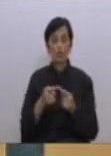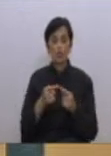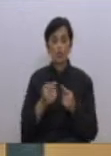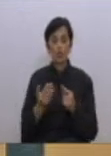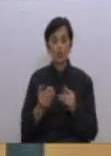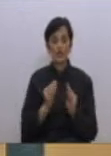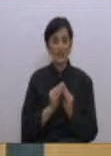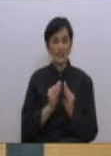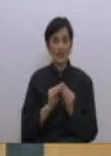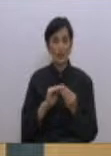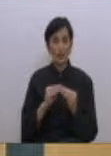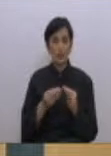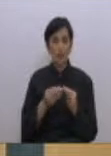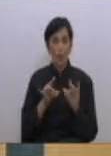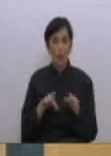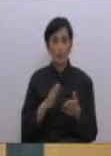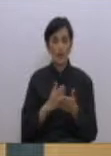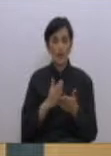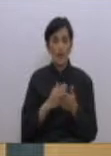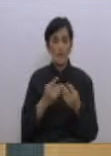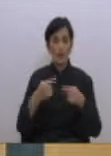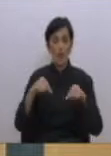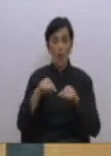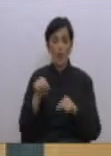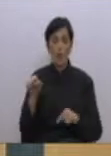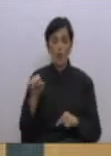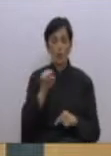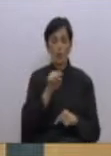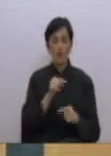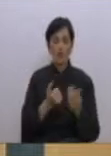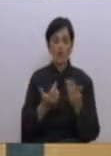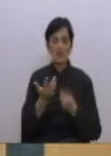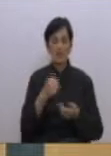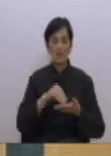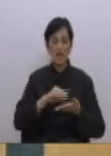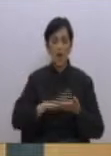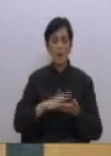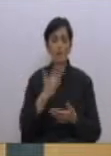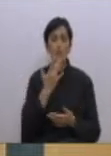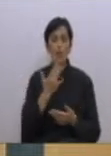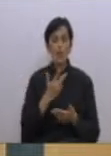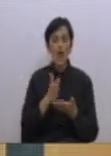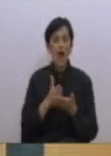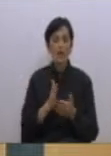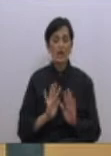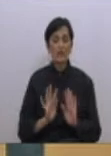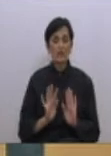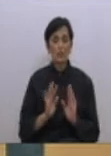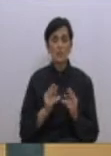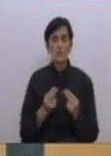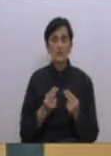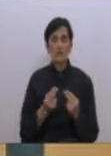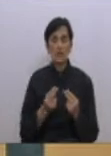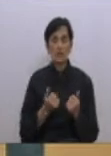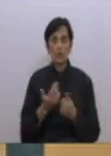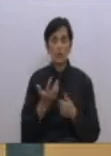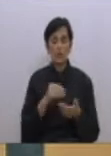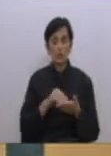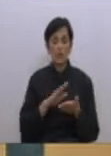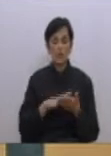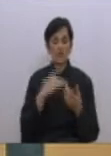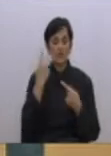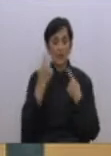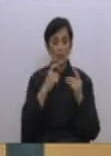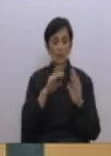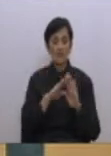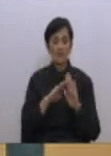ისე გამოწვევა რიგ ორგანიზაციებში სააღრიცხვო პოლიტიკის არარსებობა, ფინანსური აღრიცხვის საინფორმაციო